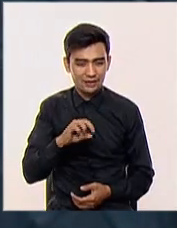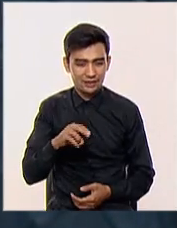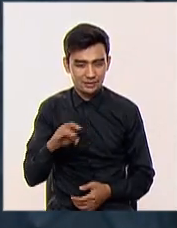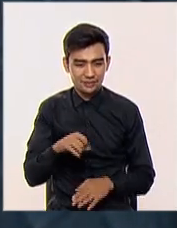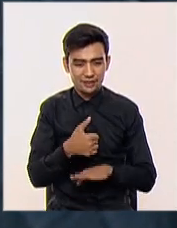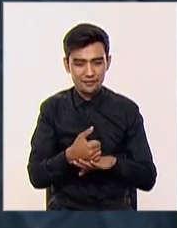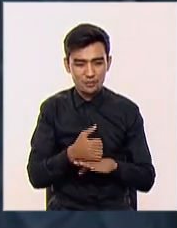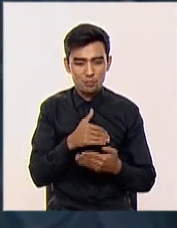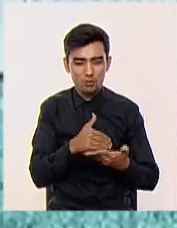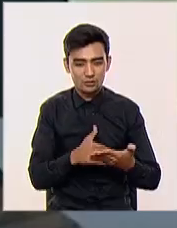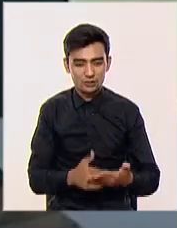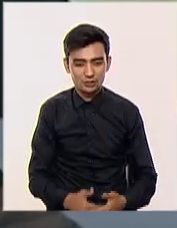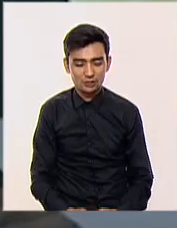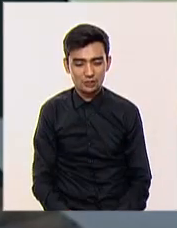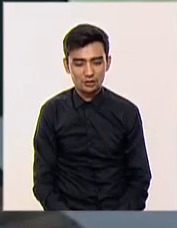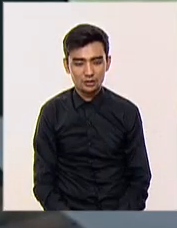глобальных процессах.